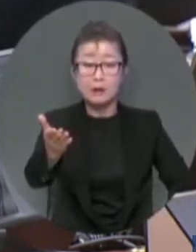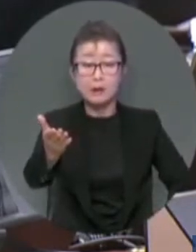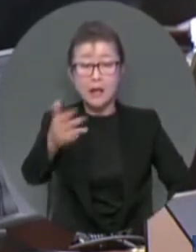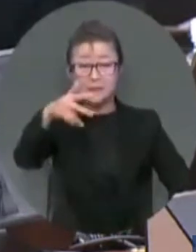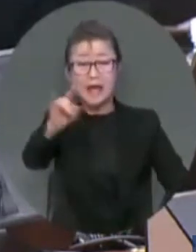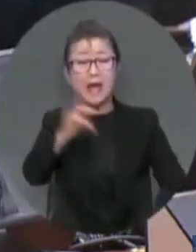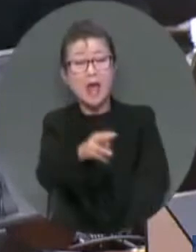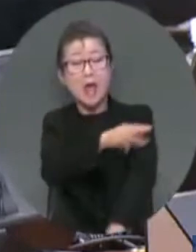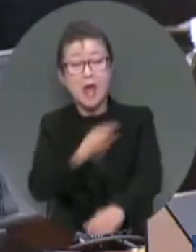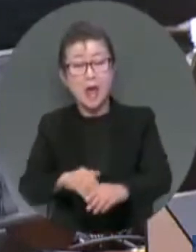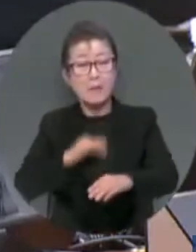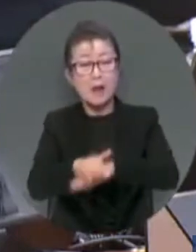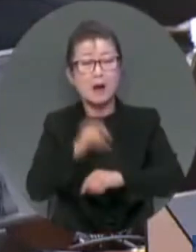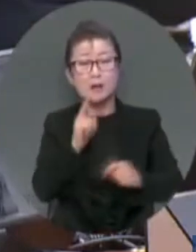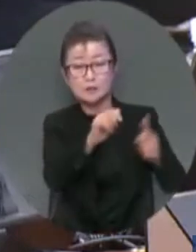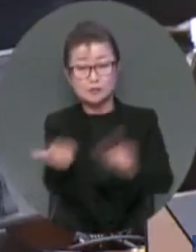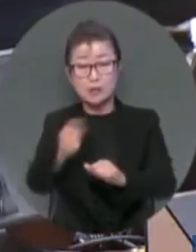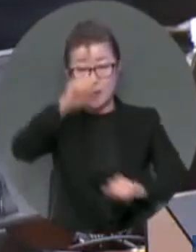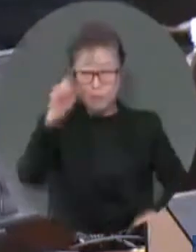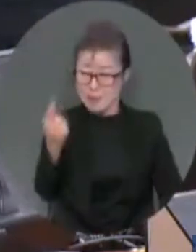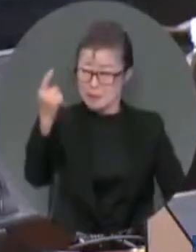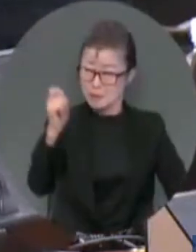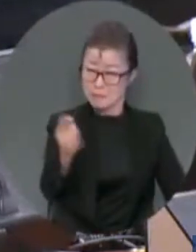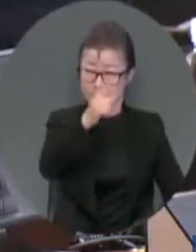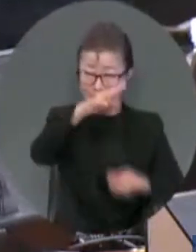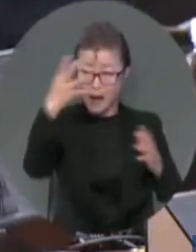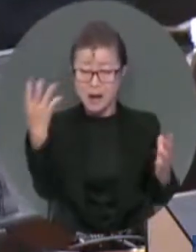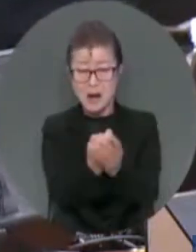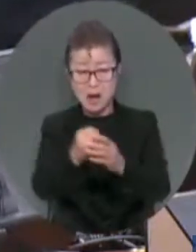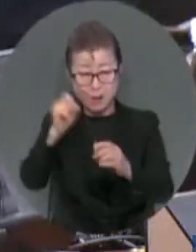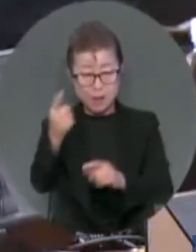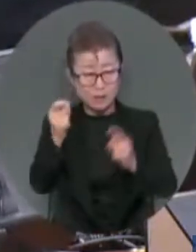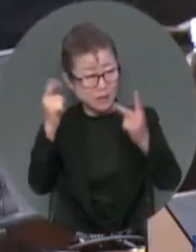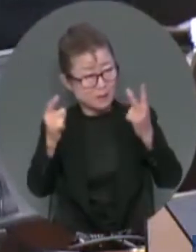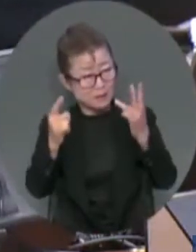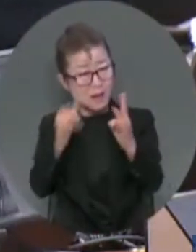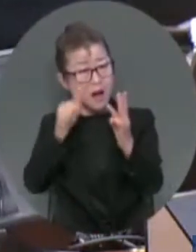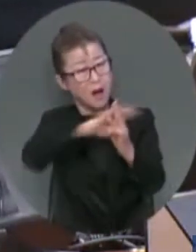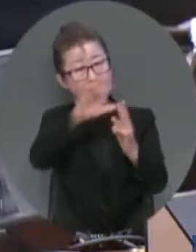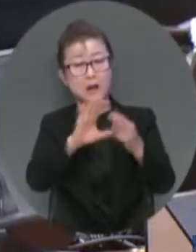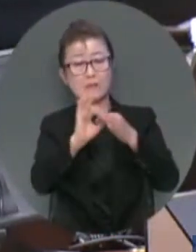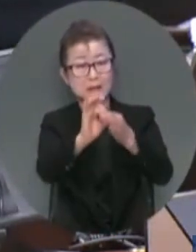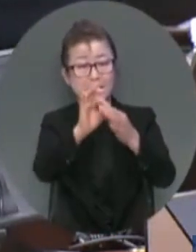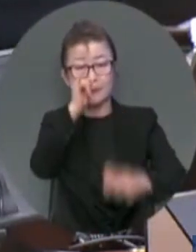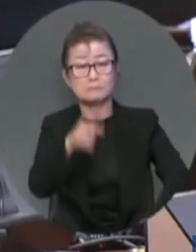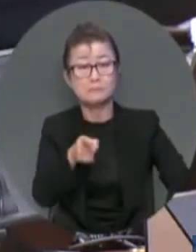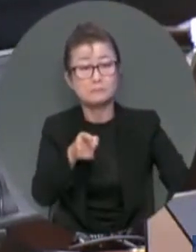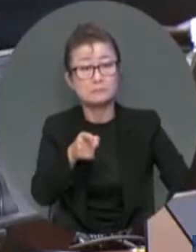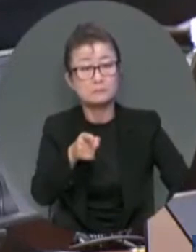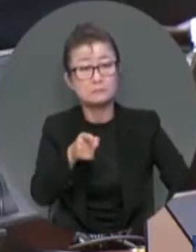최혜병 죽음의 원인이 다 있는 사람들 아닙니까? 수사외압의 원인이 있는 사람들 아닙니까?